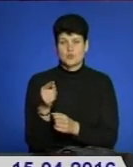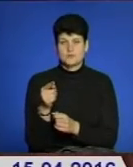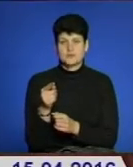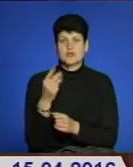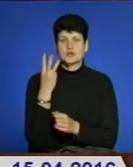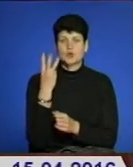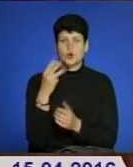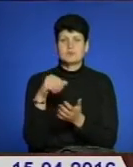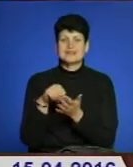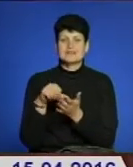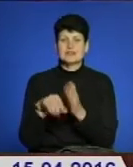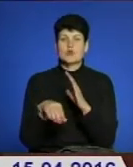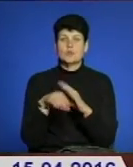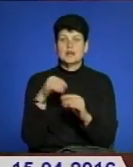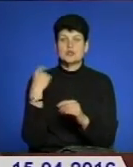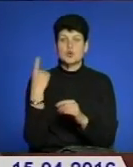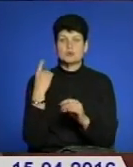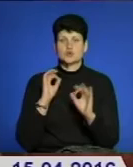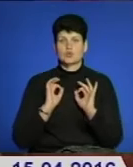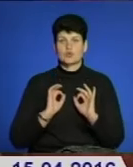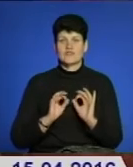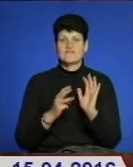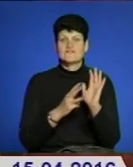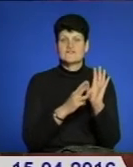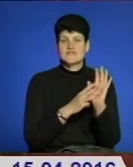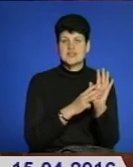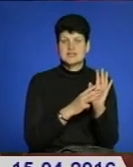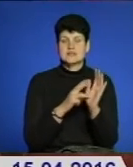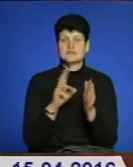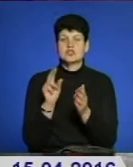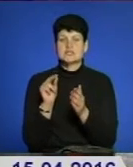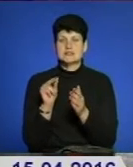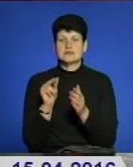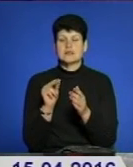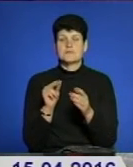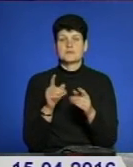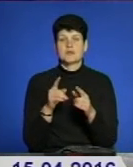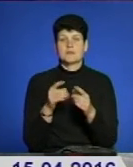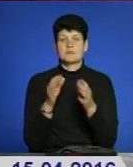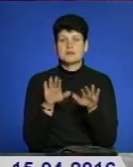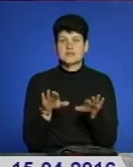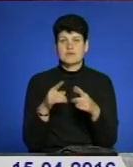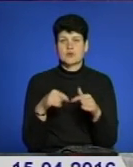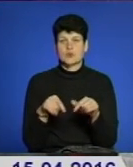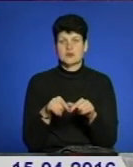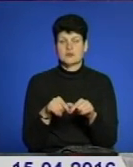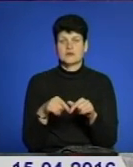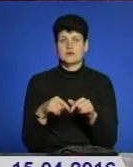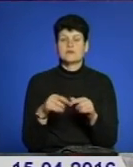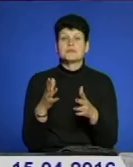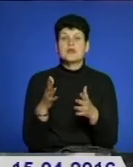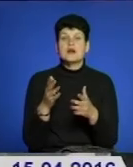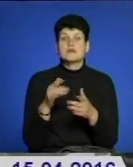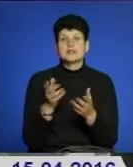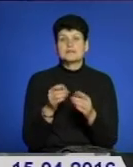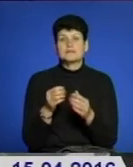3 представників обрали з обласної прокуратури, 8 – з числа усіх місцевих органів прокуратури краю. Недолік цієї реформи